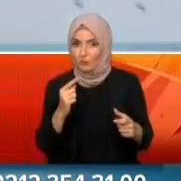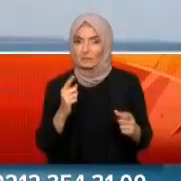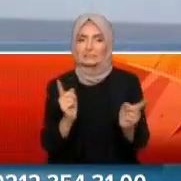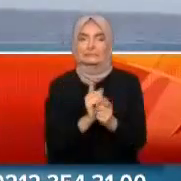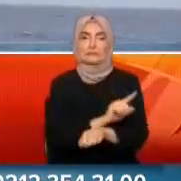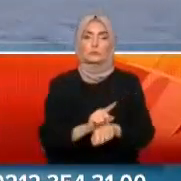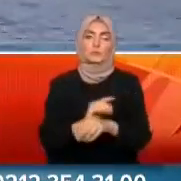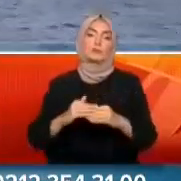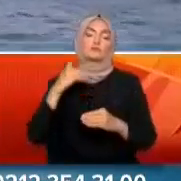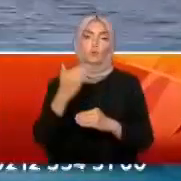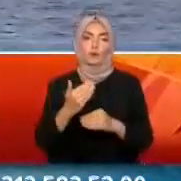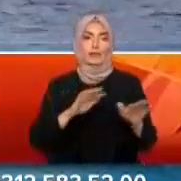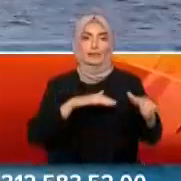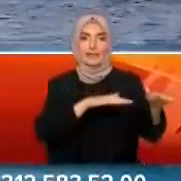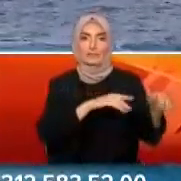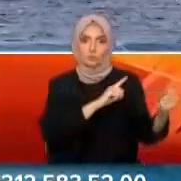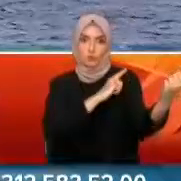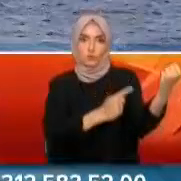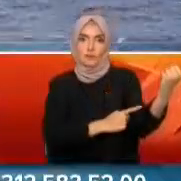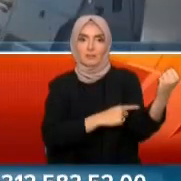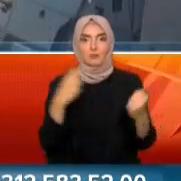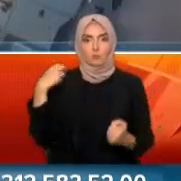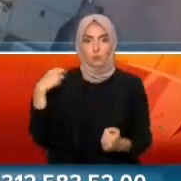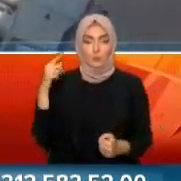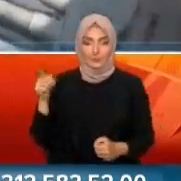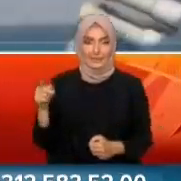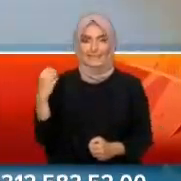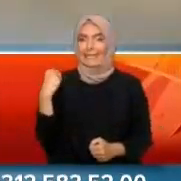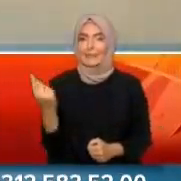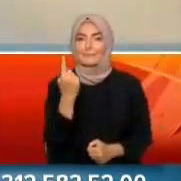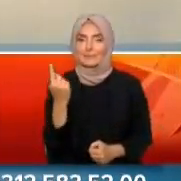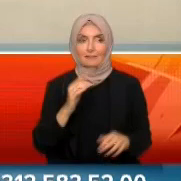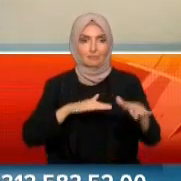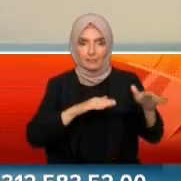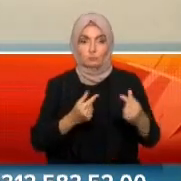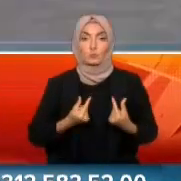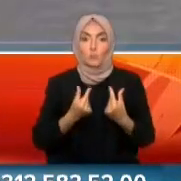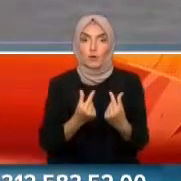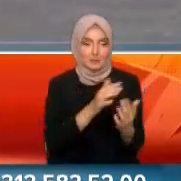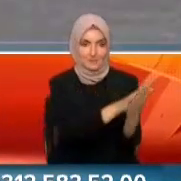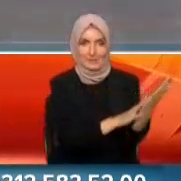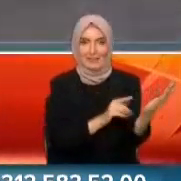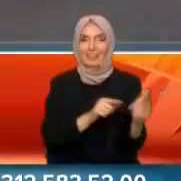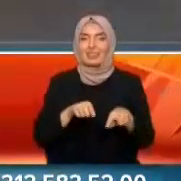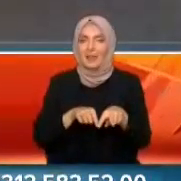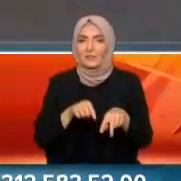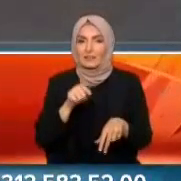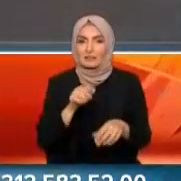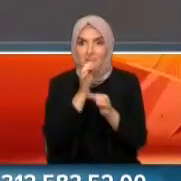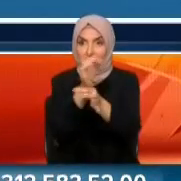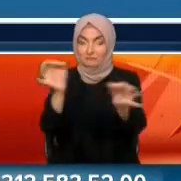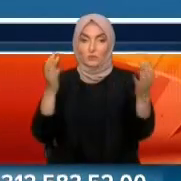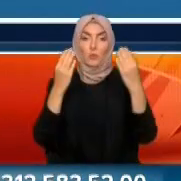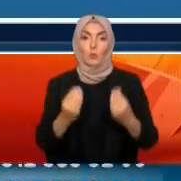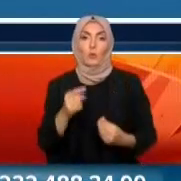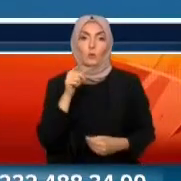Kuvvetleri Komutanlığı yeni bir NAVTEX yani deniz uyarı metni yayınladı. 10-11 Ağustos tarihlerinde Akdeniz açıklarında atış